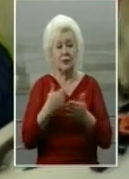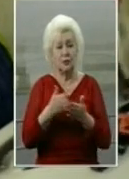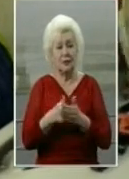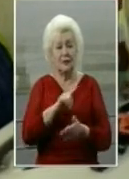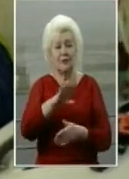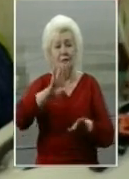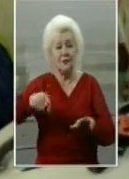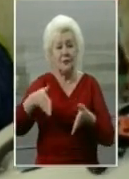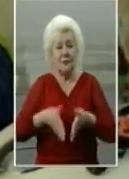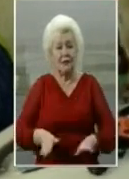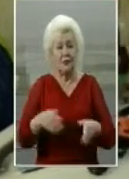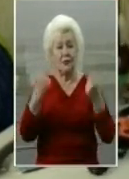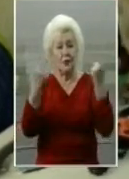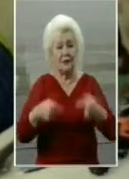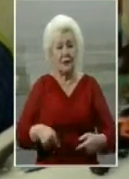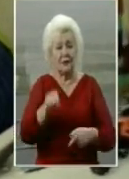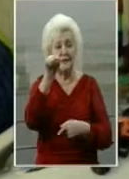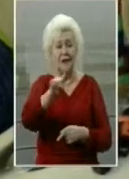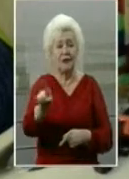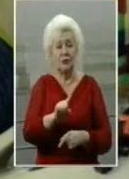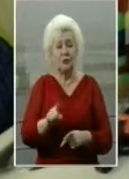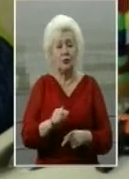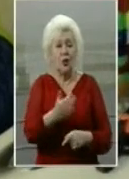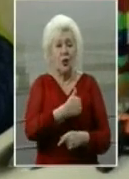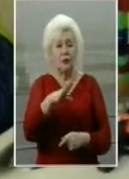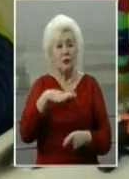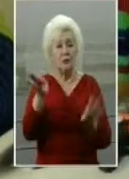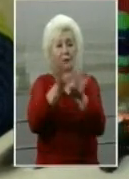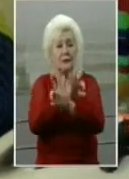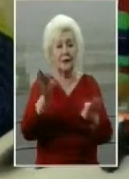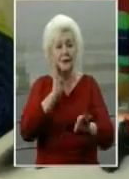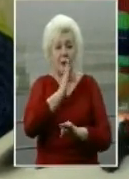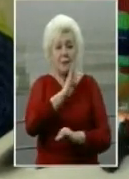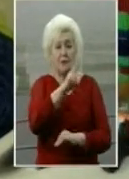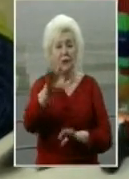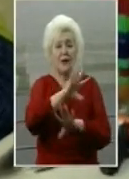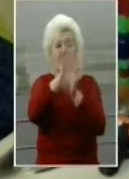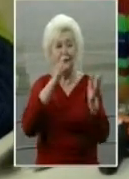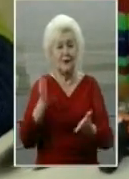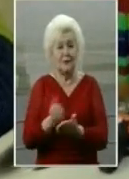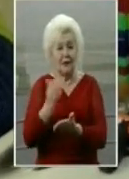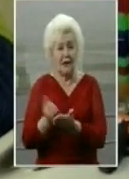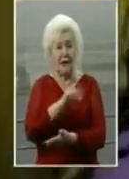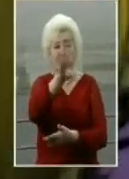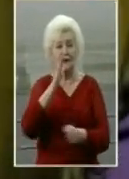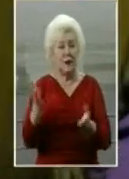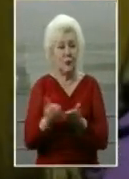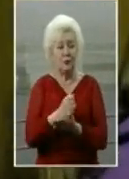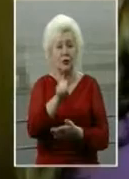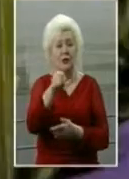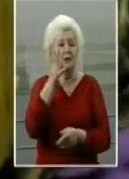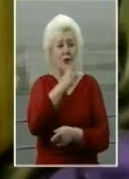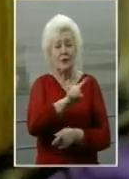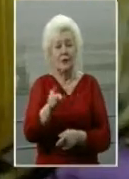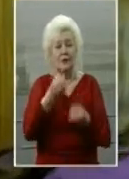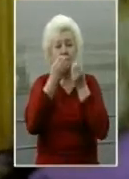не від післяродової депресії, а від того, що вони прагнуть бути ідеальними. Мамою, яка все встигає, все в неї виходить. Вона весь час